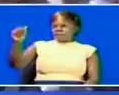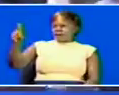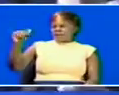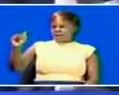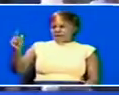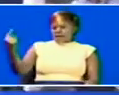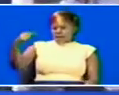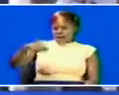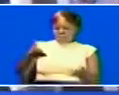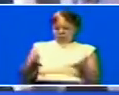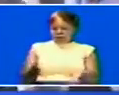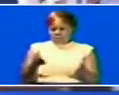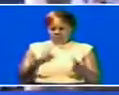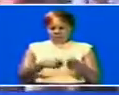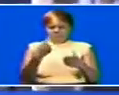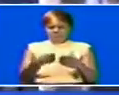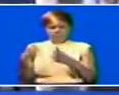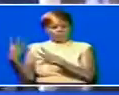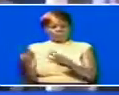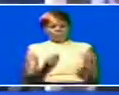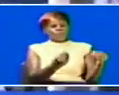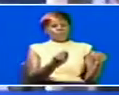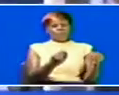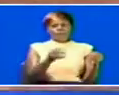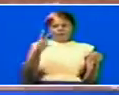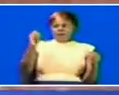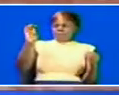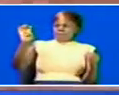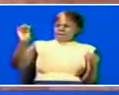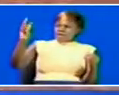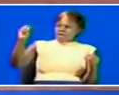hapa Maroro alafu tuendeleze iende kwa Memusi.